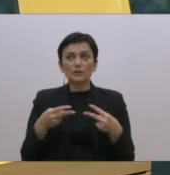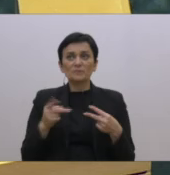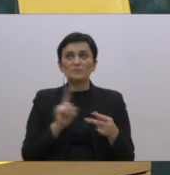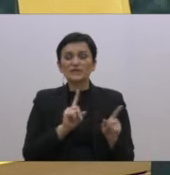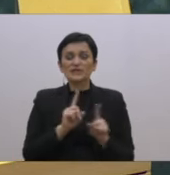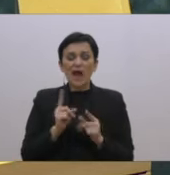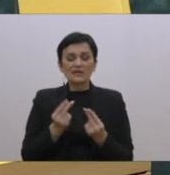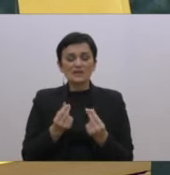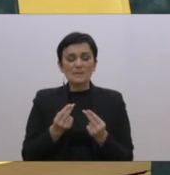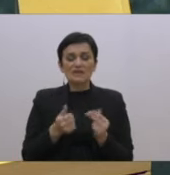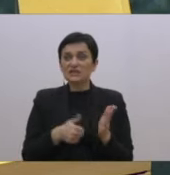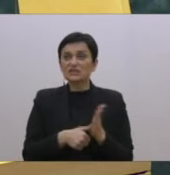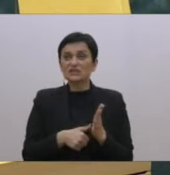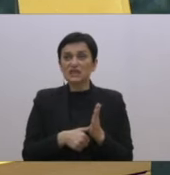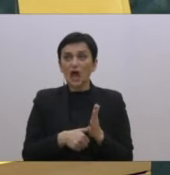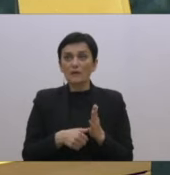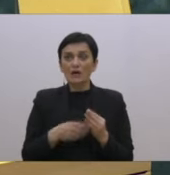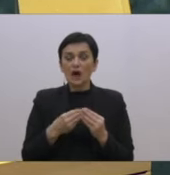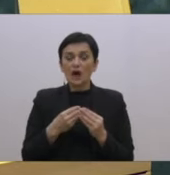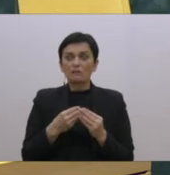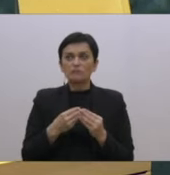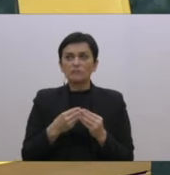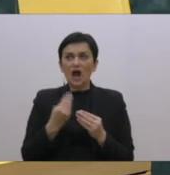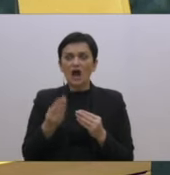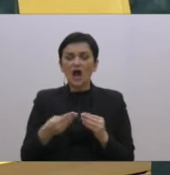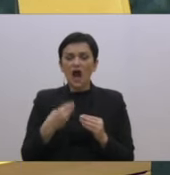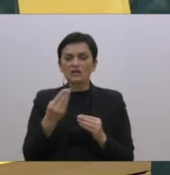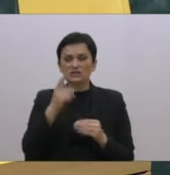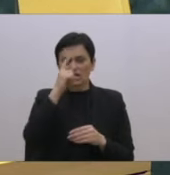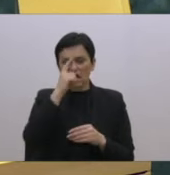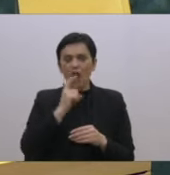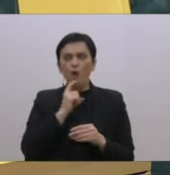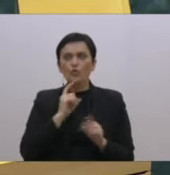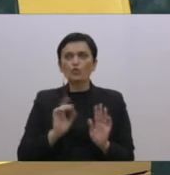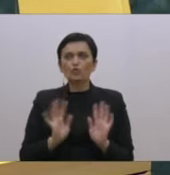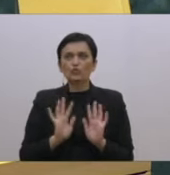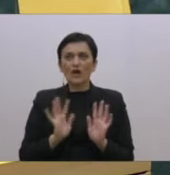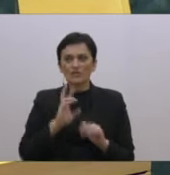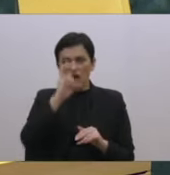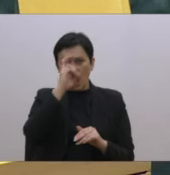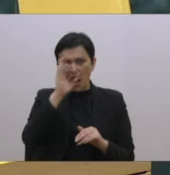რაღაც ფინანსურ დახმარებას აძლევენ გაურკვეველ